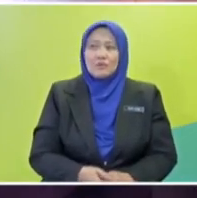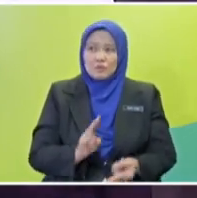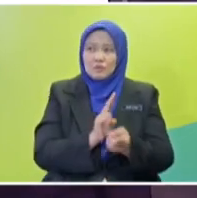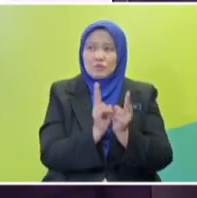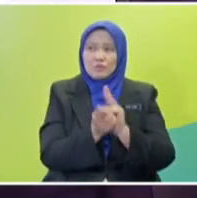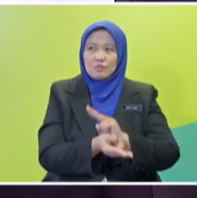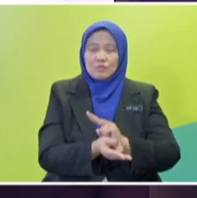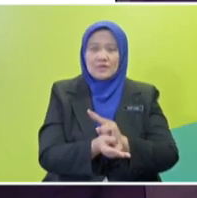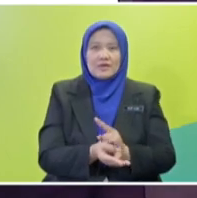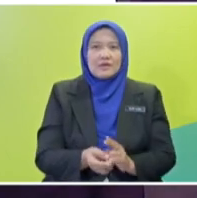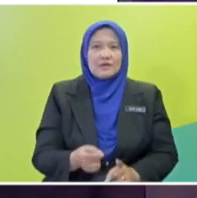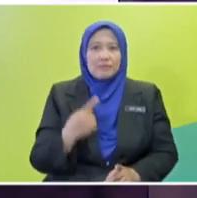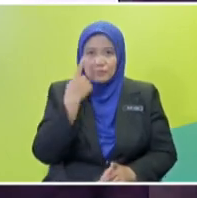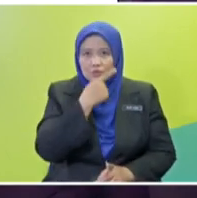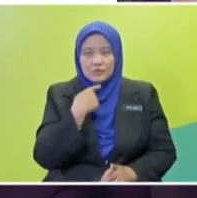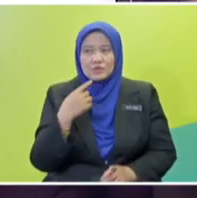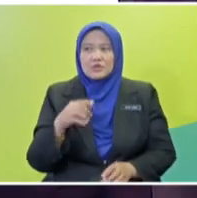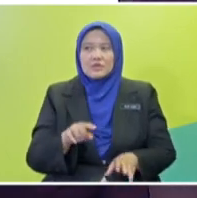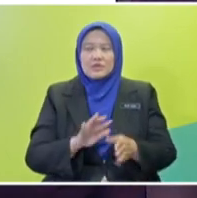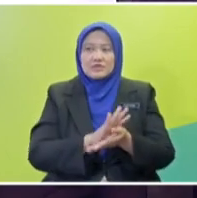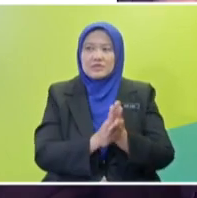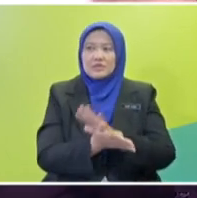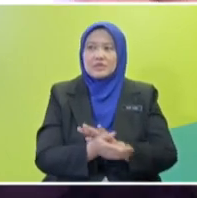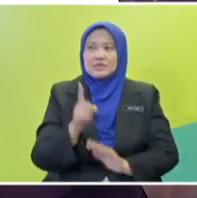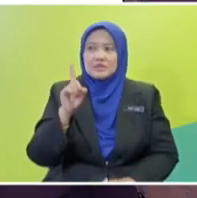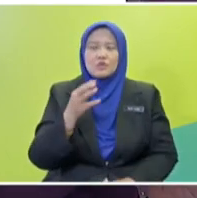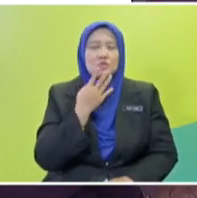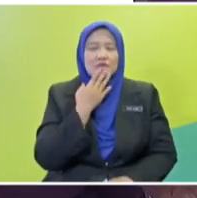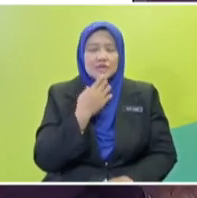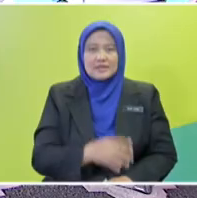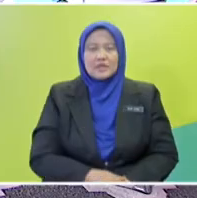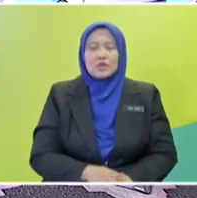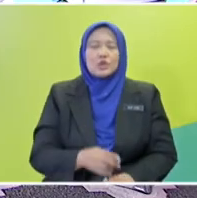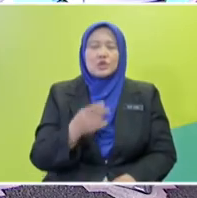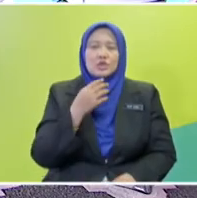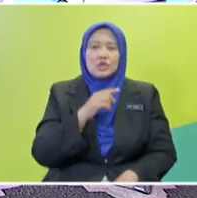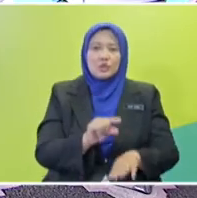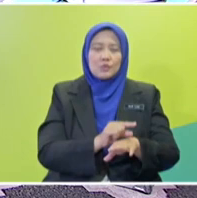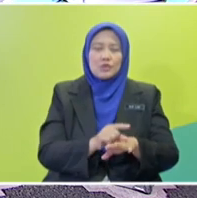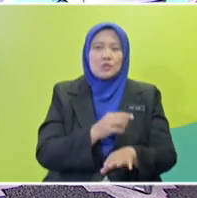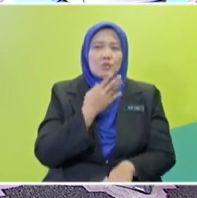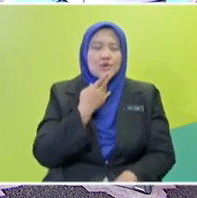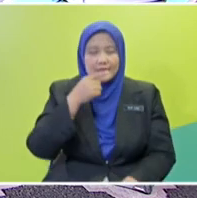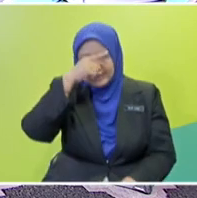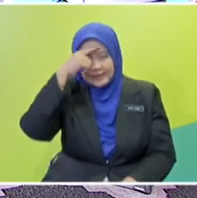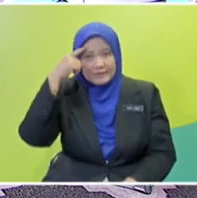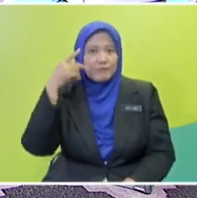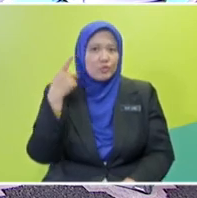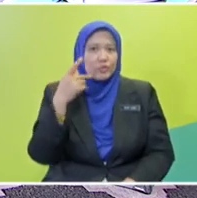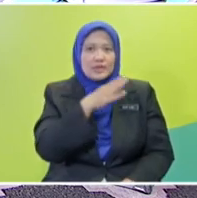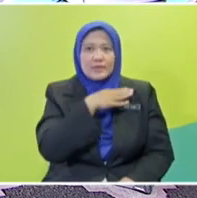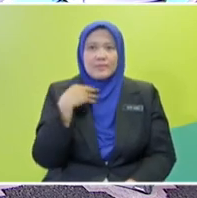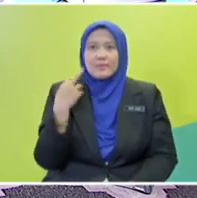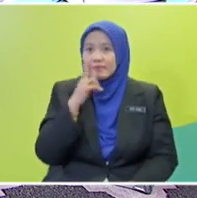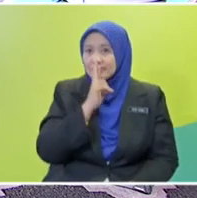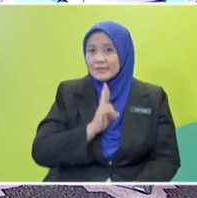ringkasnya saja jadi saya hanya boneka warna hitam warna kuning dan juga wadah merah saja Oke kita udah tahu